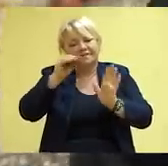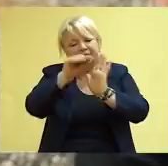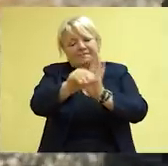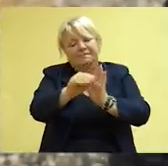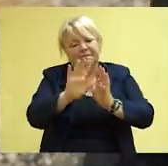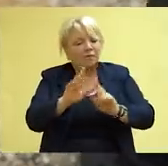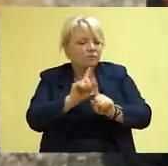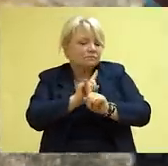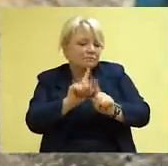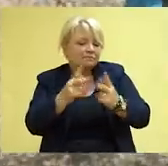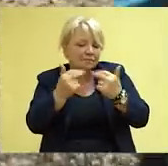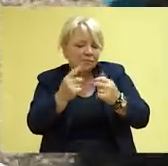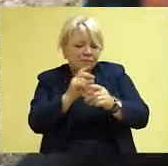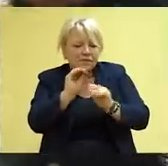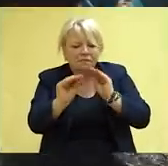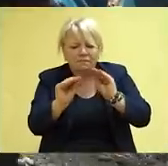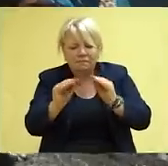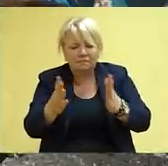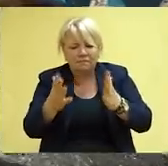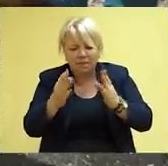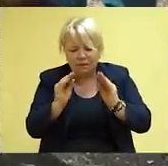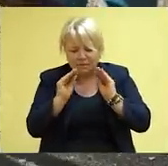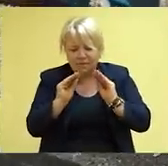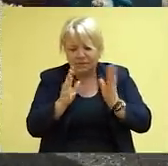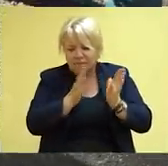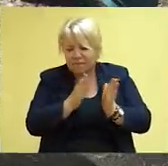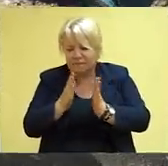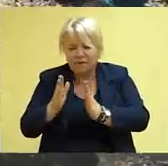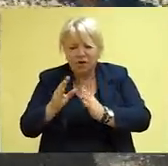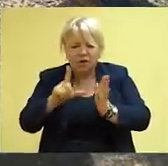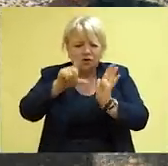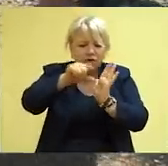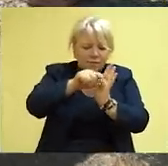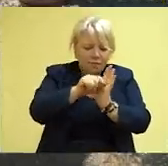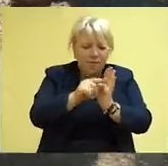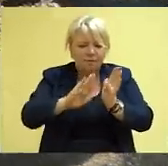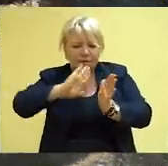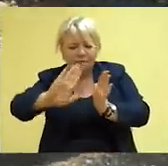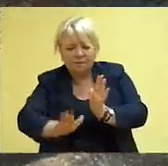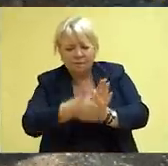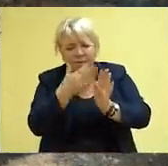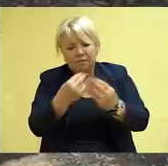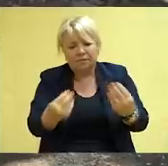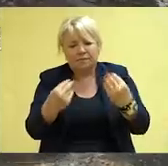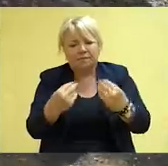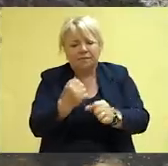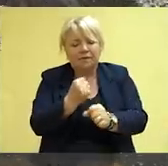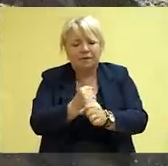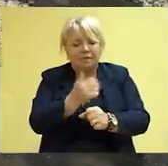აი, აი, ყველაფერი მართლა საკაიფოდ მოპარიატკებულია, ძმაო. საღო, სპილკები, რამე აბიუკები.